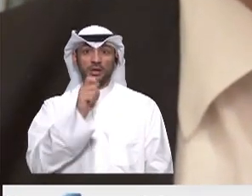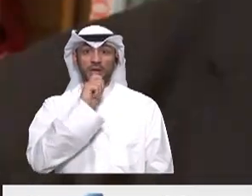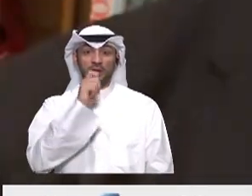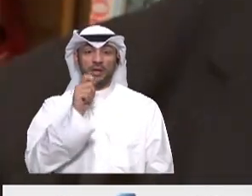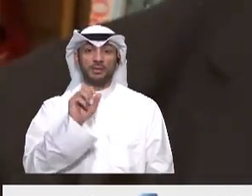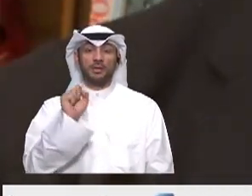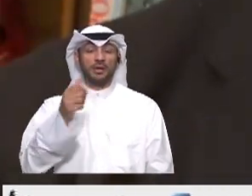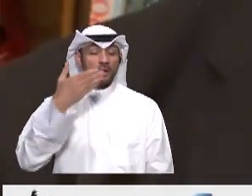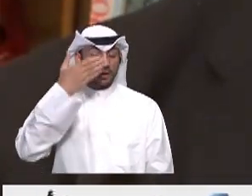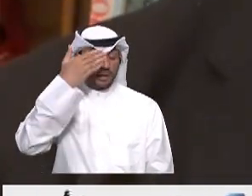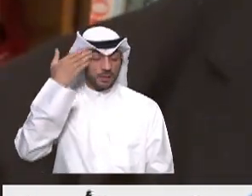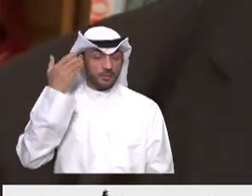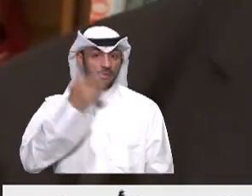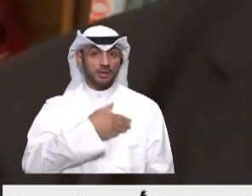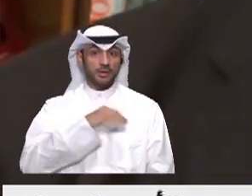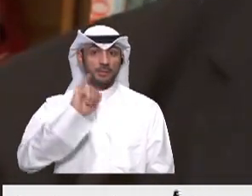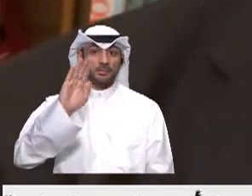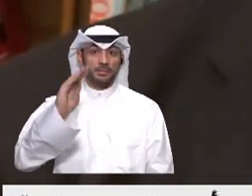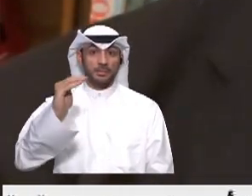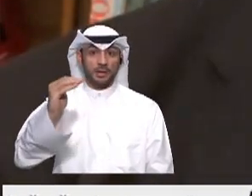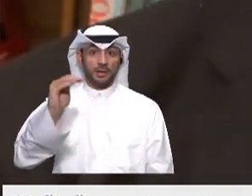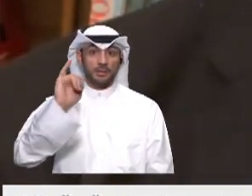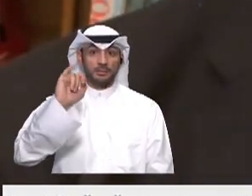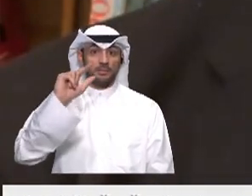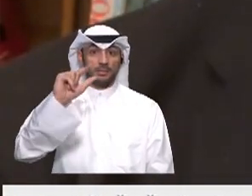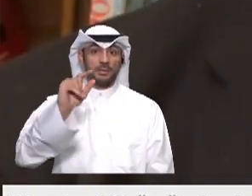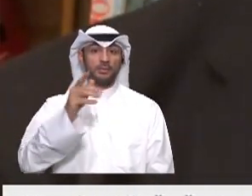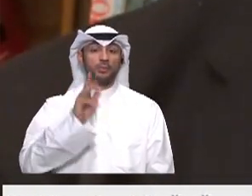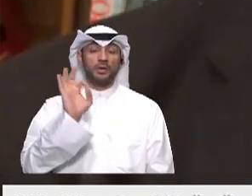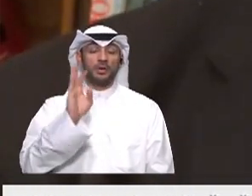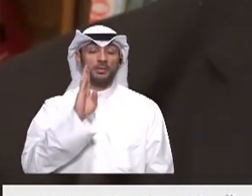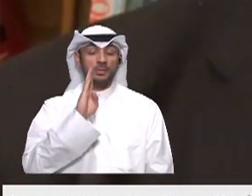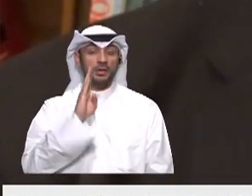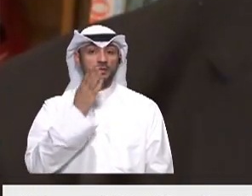الأستاذ محمد رجائي بركات من بروكسل، شكرا جزيلا لك.